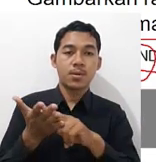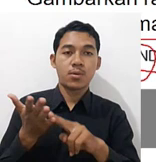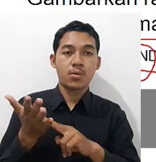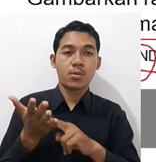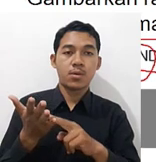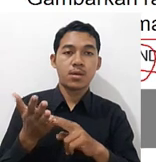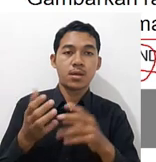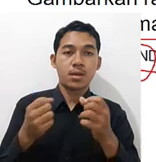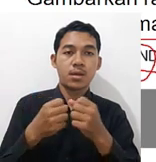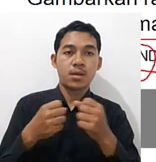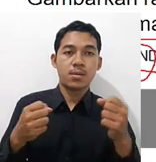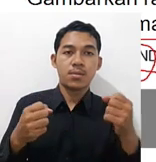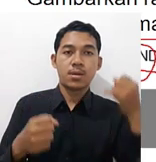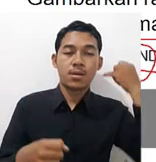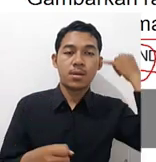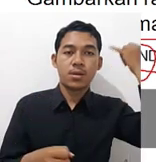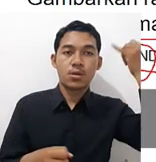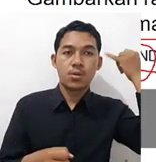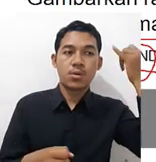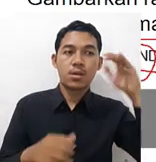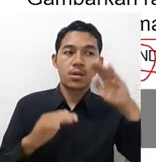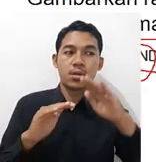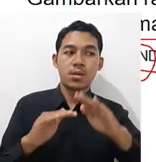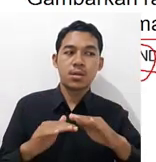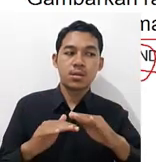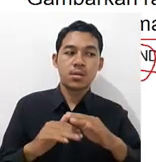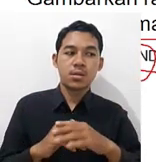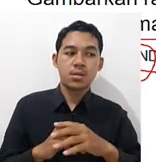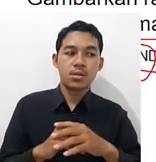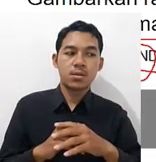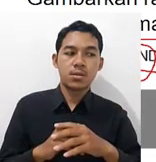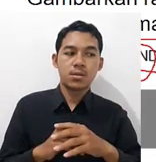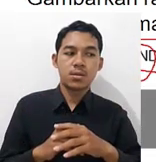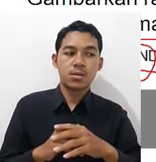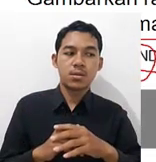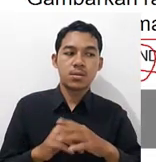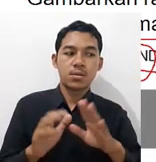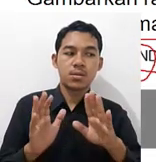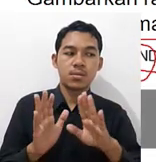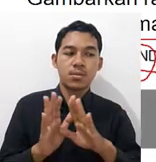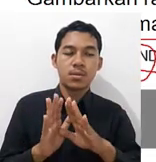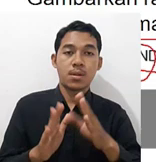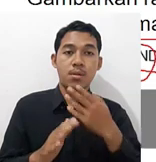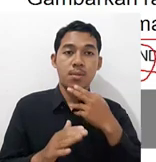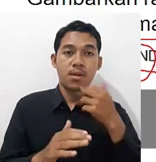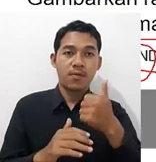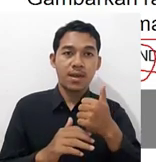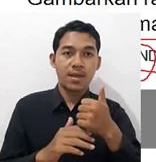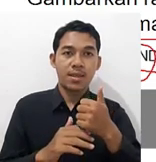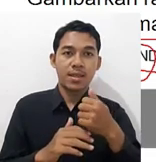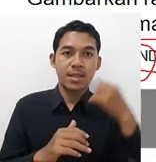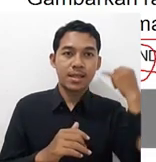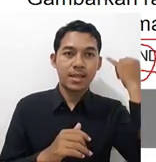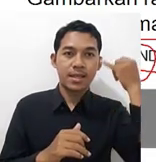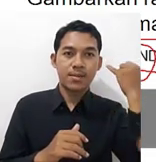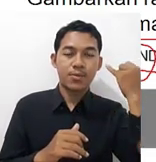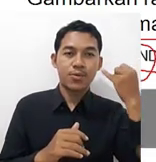materi gerbang logika dasar. Semoga bermanfaat ilmunya. Sekian, terima kasih dan salam.